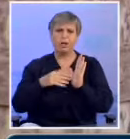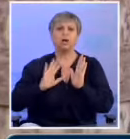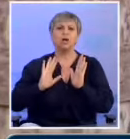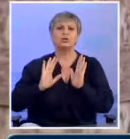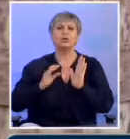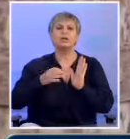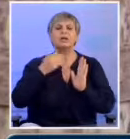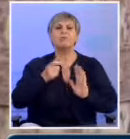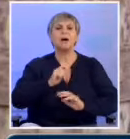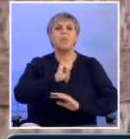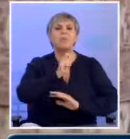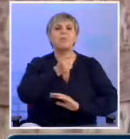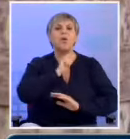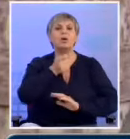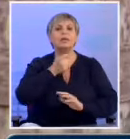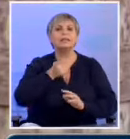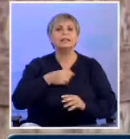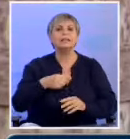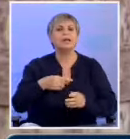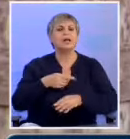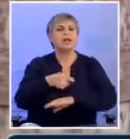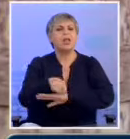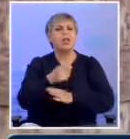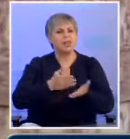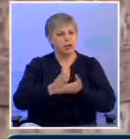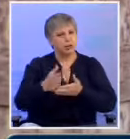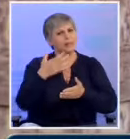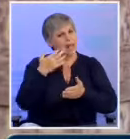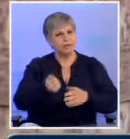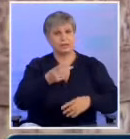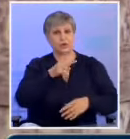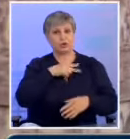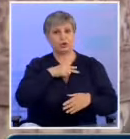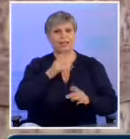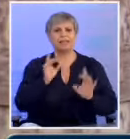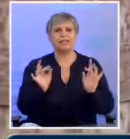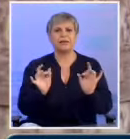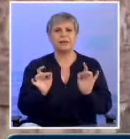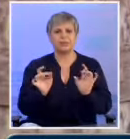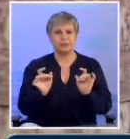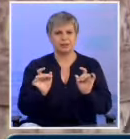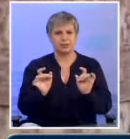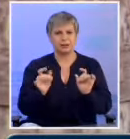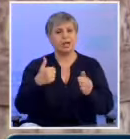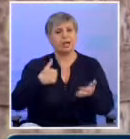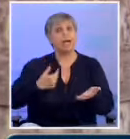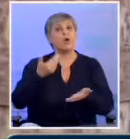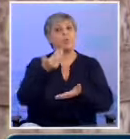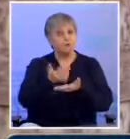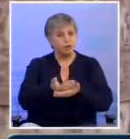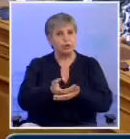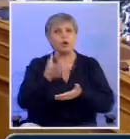οποία εισάγεται, είναι ένα νομοθέτημα το οποίο έχει σωστές ρυθμίσεις. Την εισάγω διότι πιστεύω ότι πρέπει να